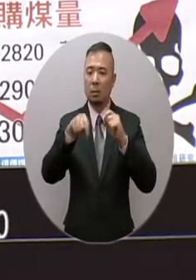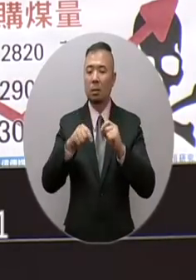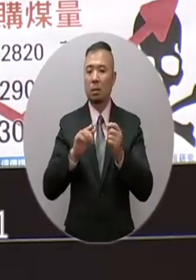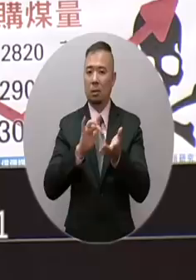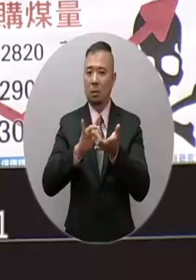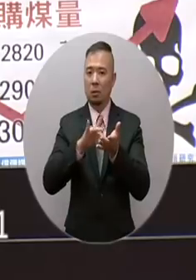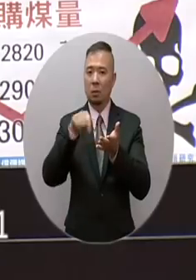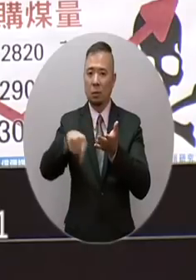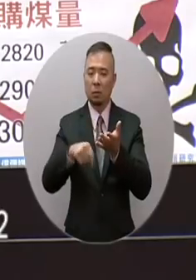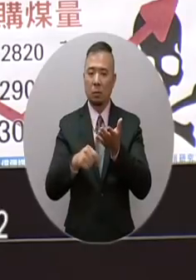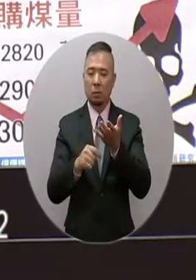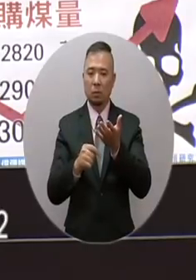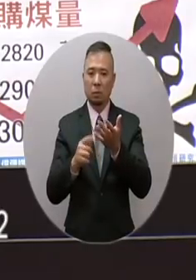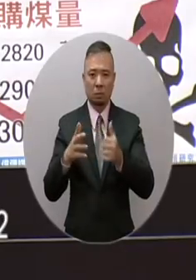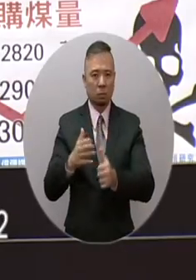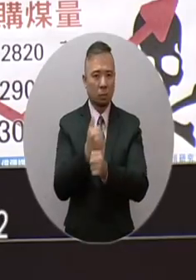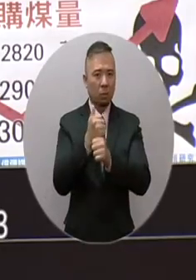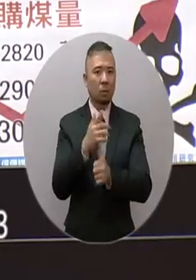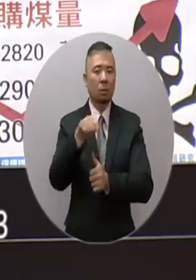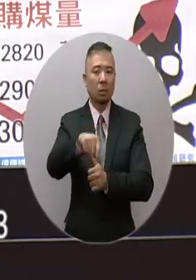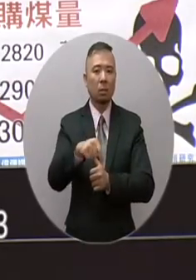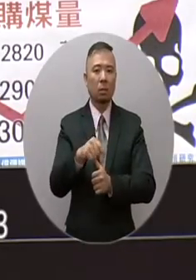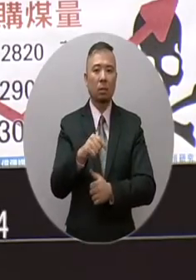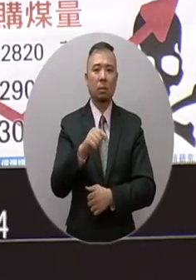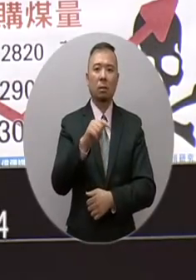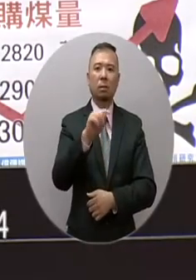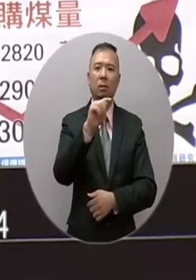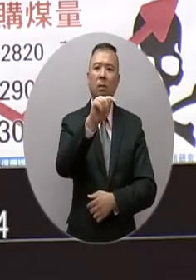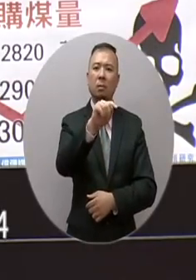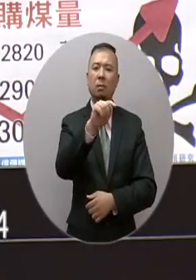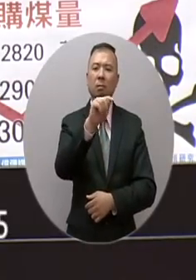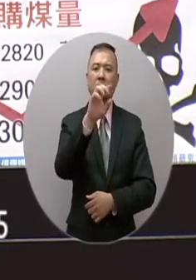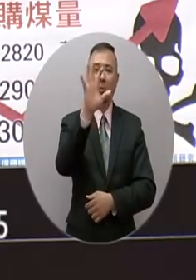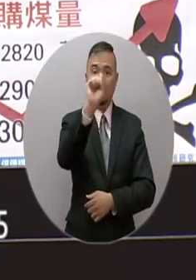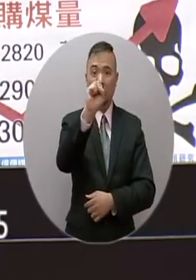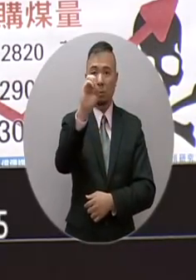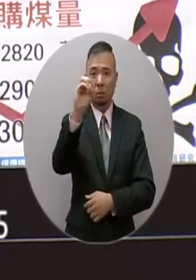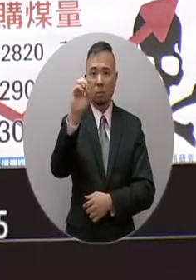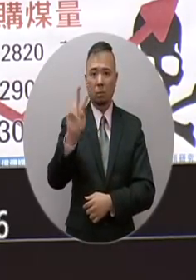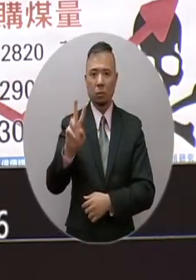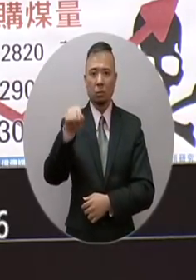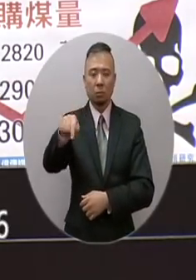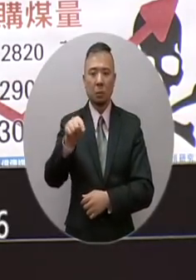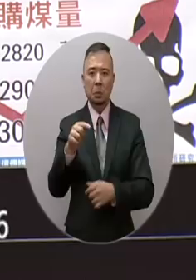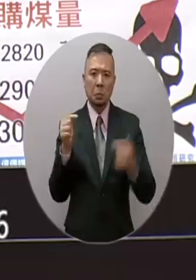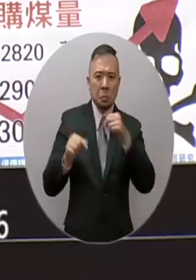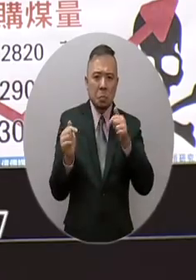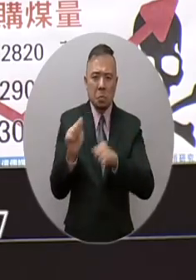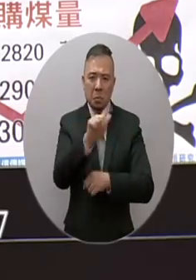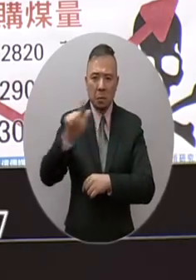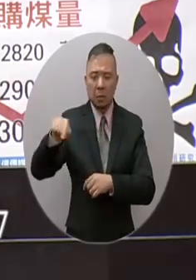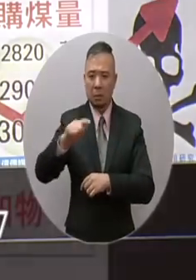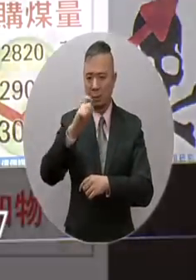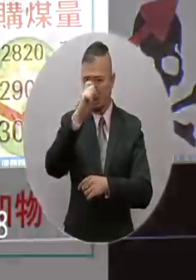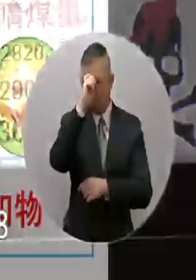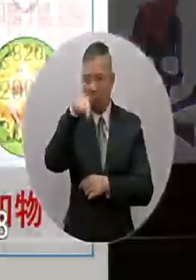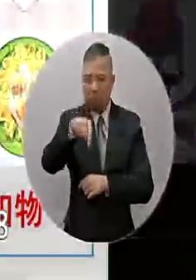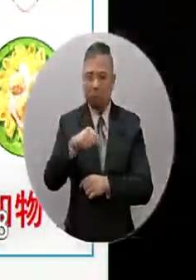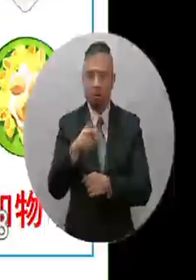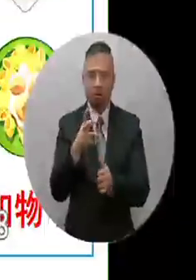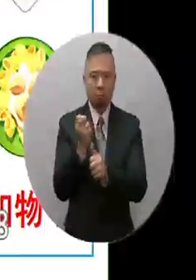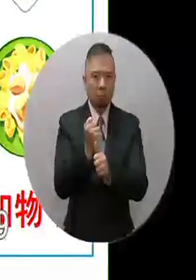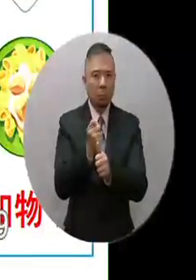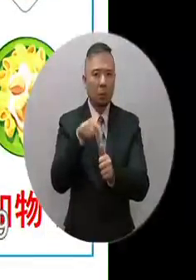标准了哈，要放宽二氧化硫标准，要进一步的让二氧化硫成为食品添加物，咱日常生活咧食的都足